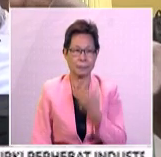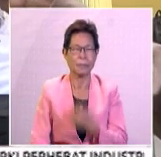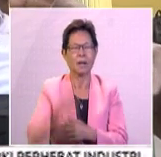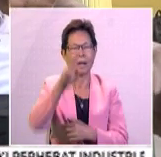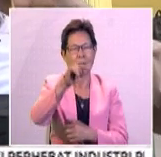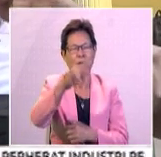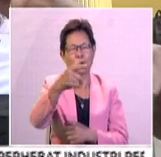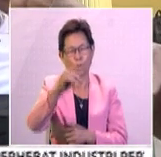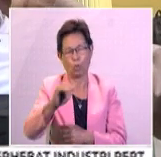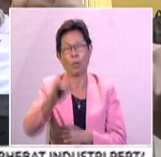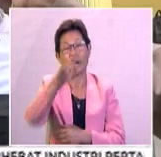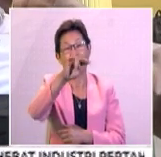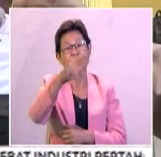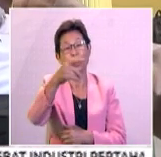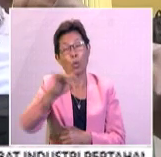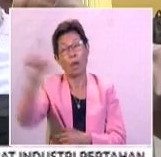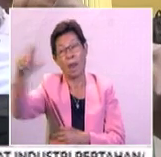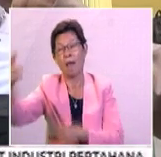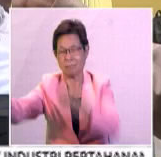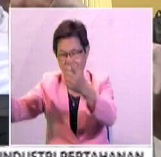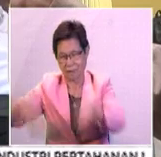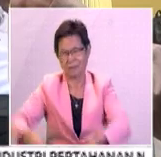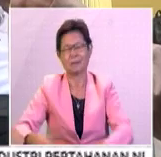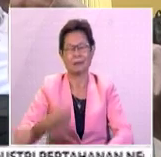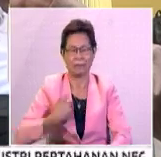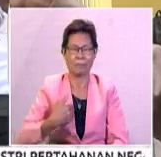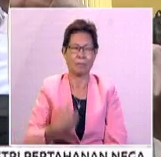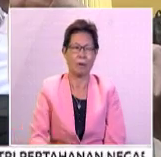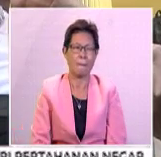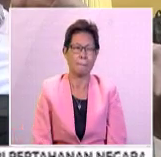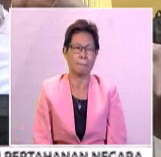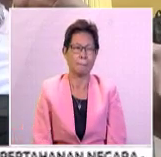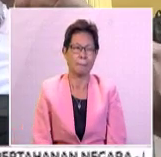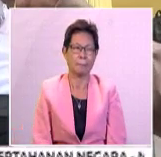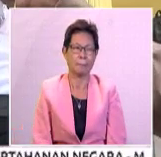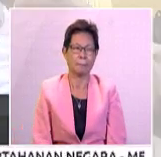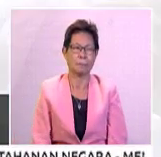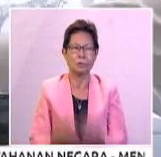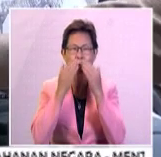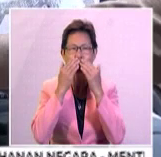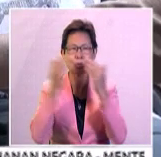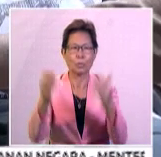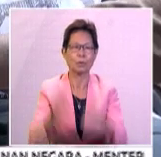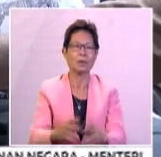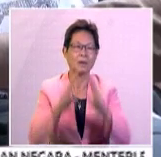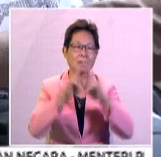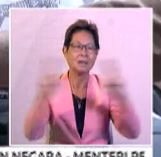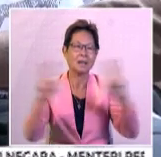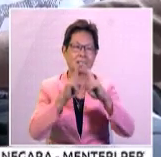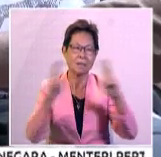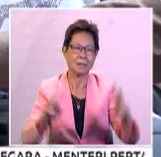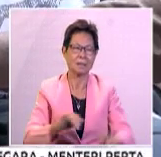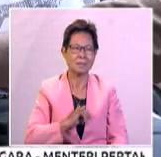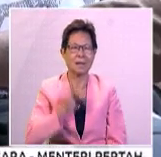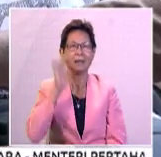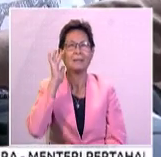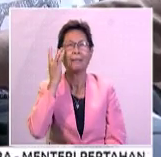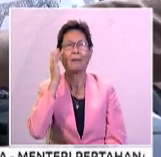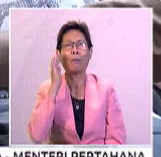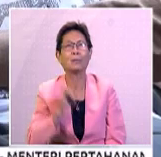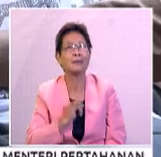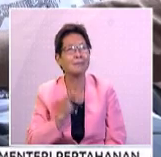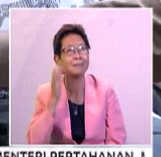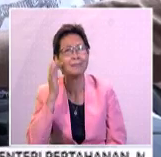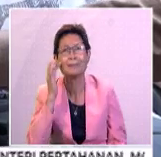NGO lain ada lagi. Dalam proses. Itulah. Syukur. sangat-sangat saya pun tak sangka